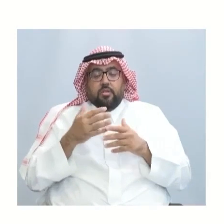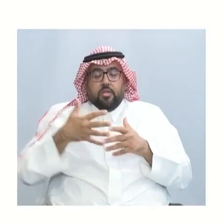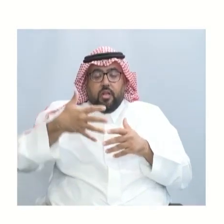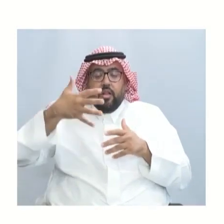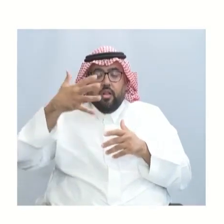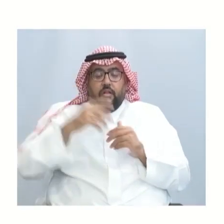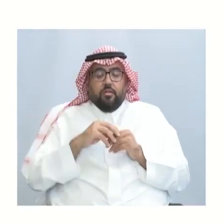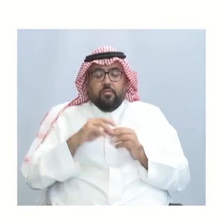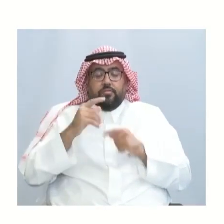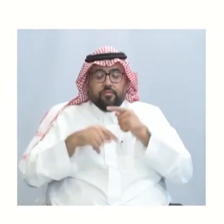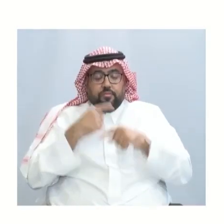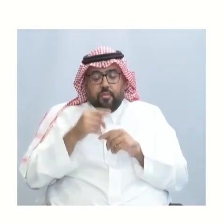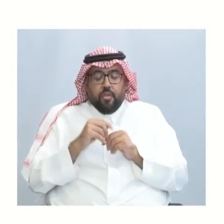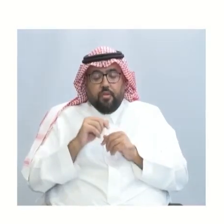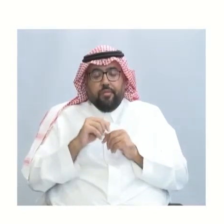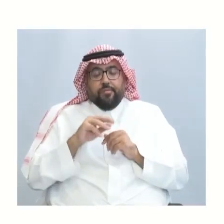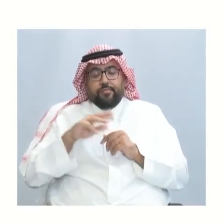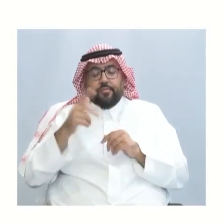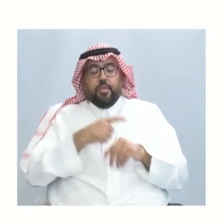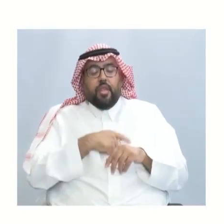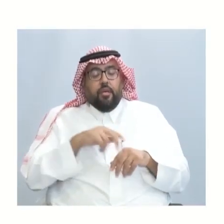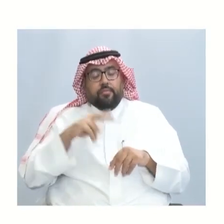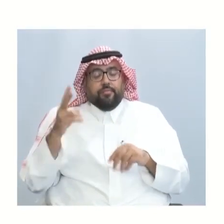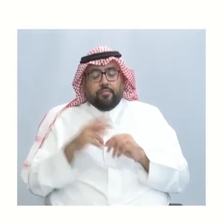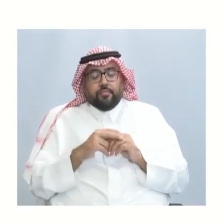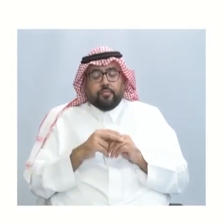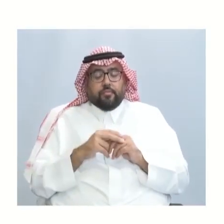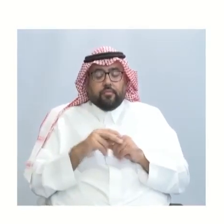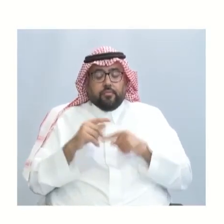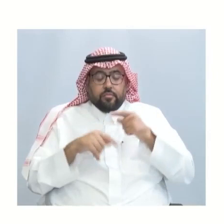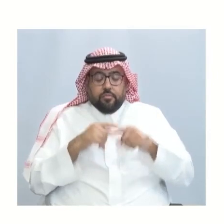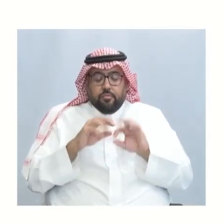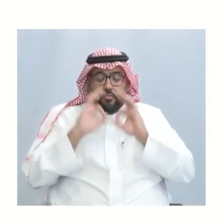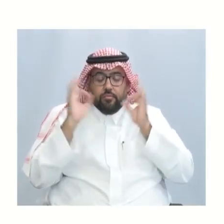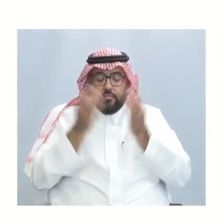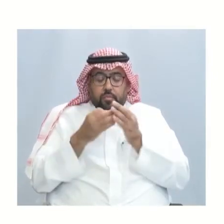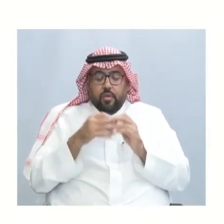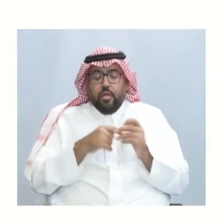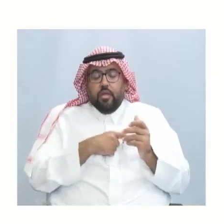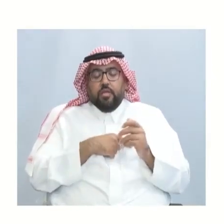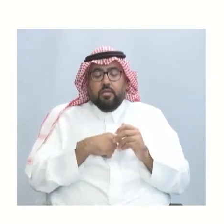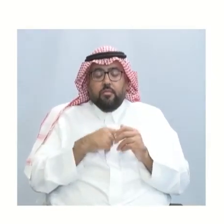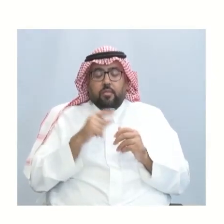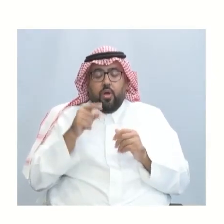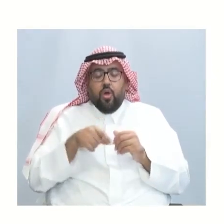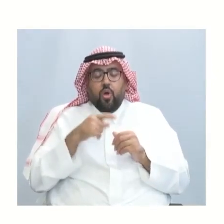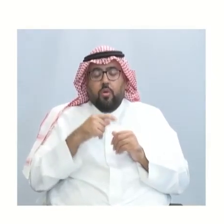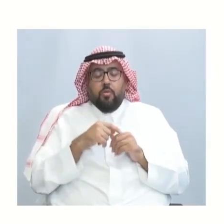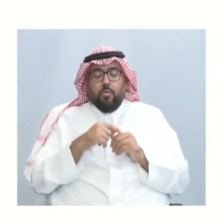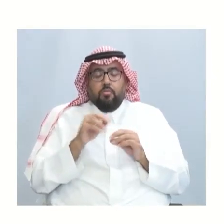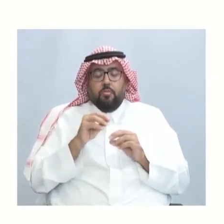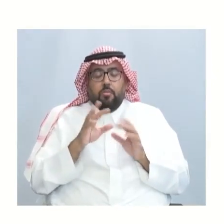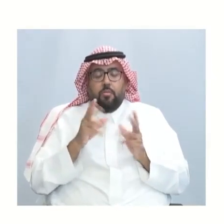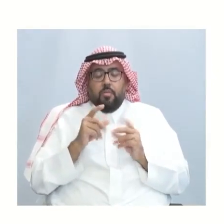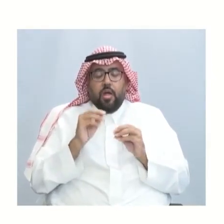عفوا يستكمل نمو خارج جسم الام بينما هنا يستكمل نموه بالكامل داخل جسم الام المشيمه